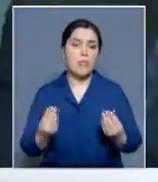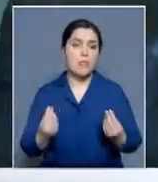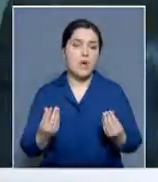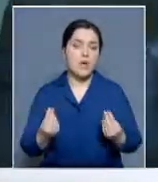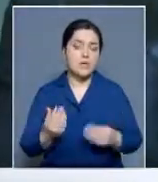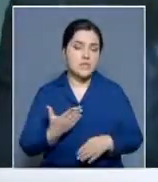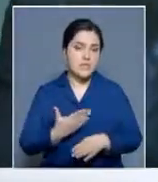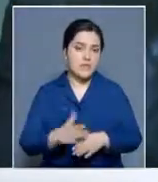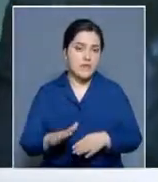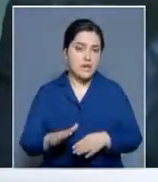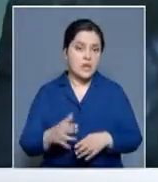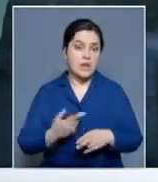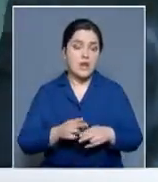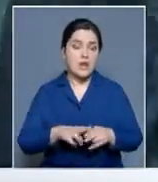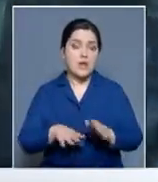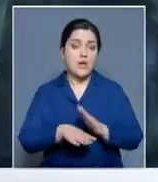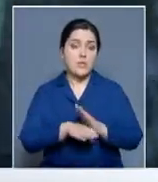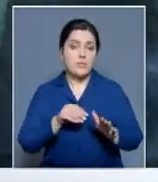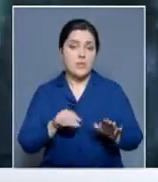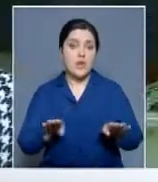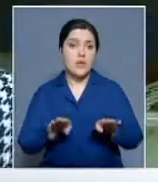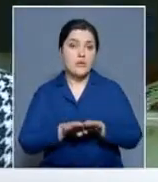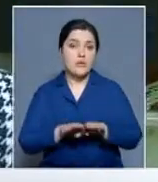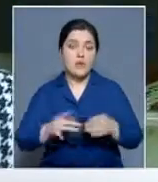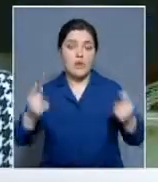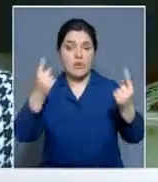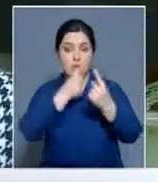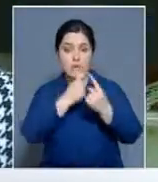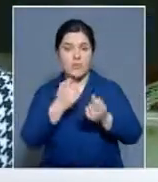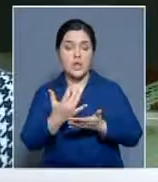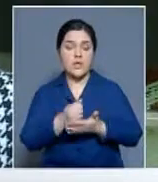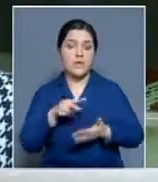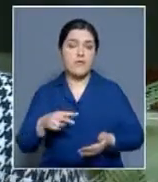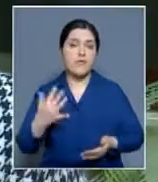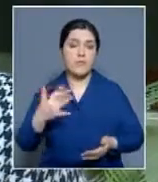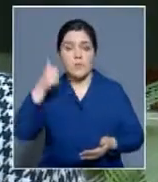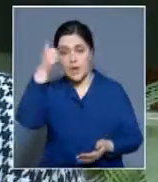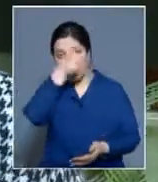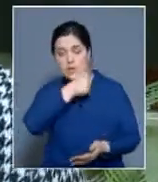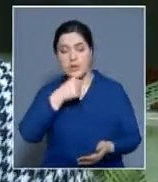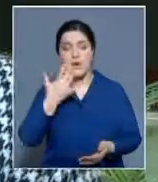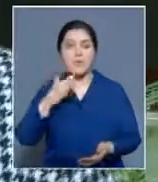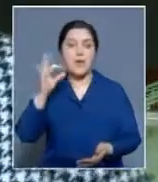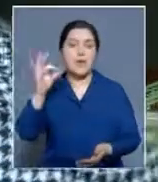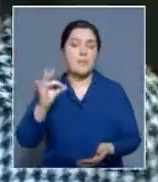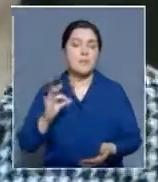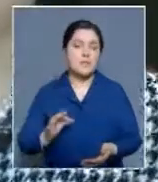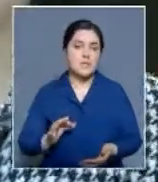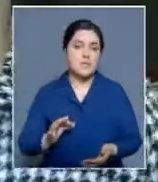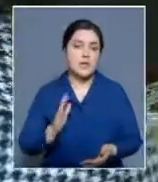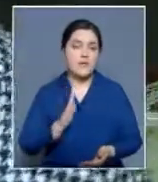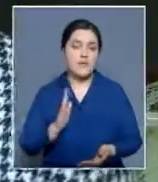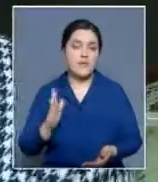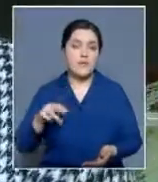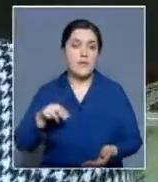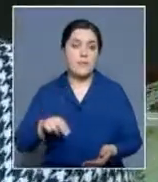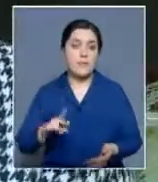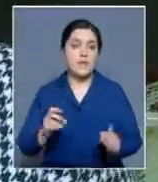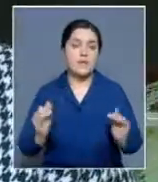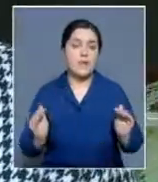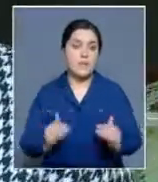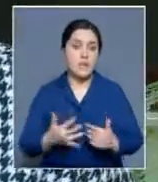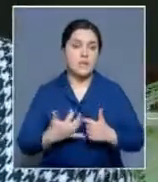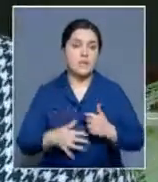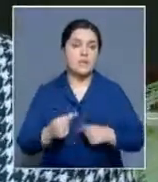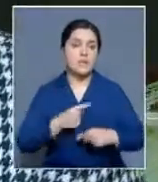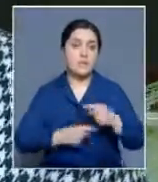сферу. Формирование вот такого очень важного месседжа достижения к 50-му году 50% ВВП на малый и средний